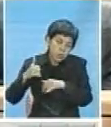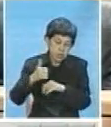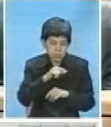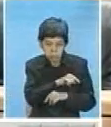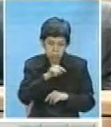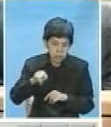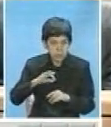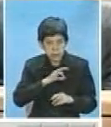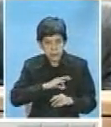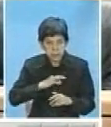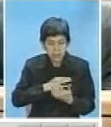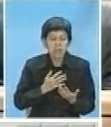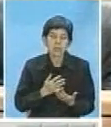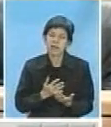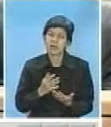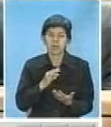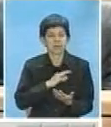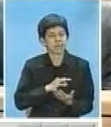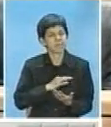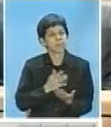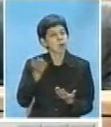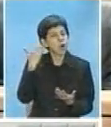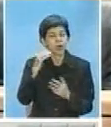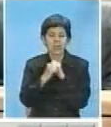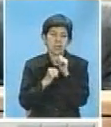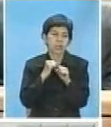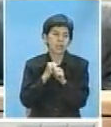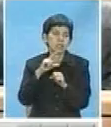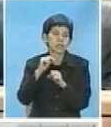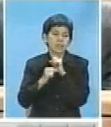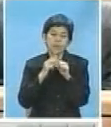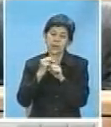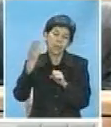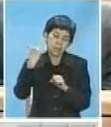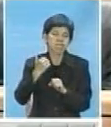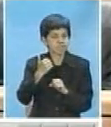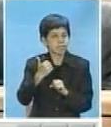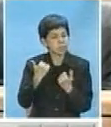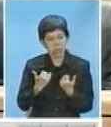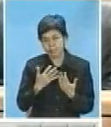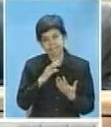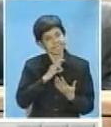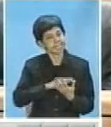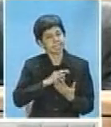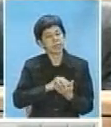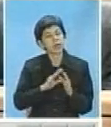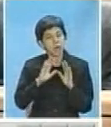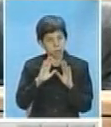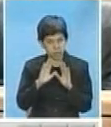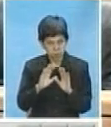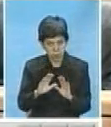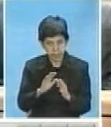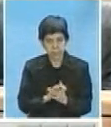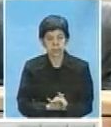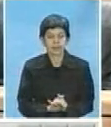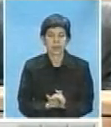มพันธ์กันที่ไม่ได้เป็นอย่างสมัยเมื่อ 20-30 ปีก่อนนะครับอันนี้ก็ต้องฝากทางผ่านทางท่าน